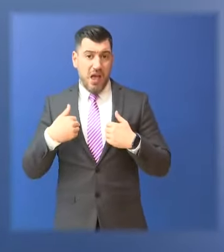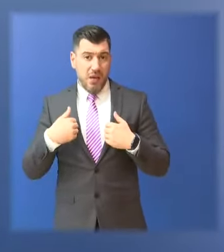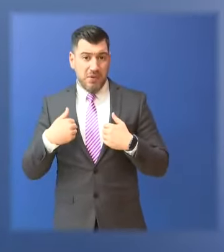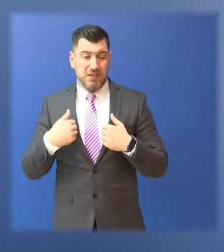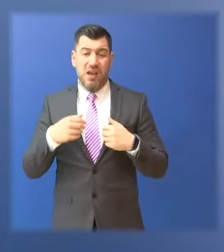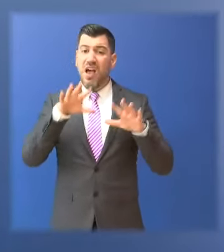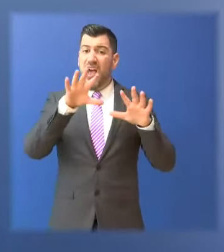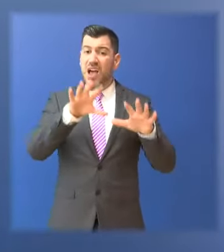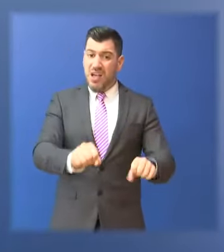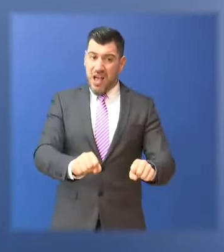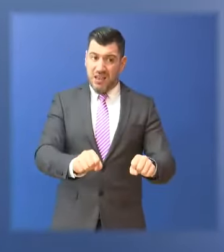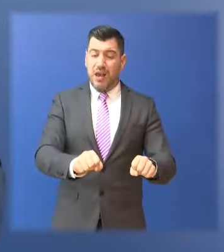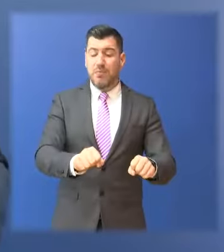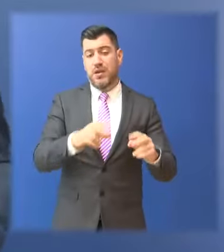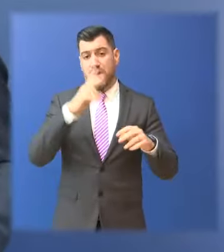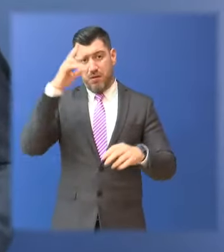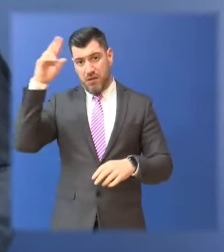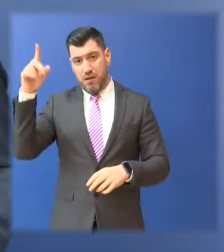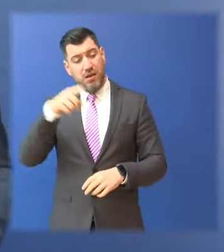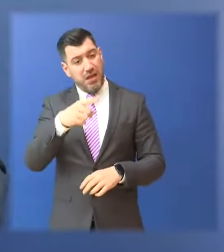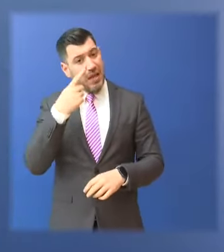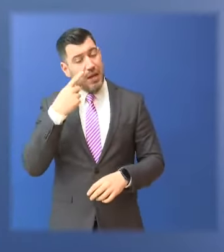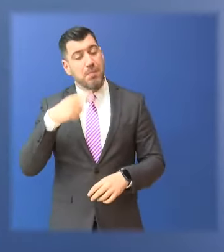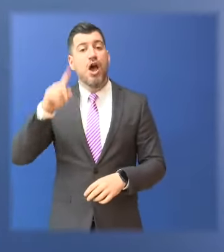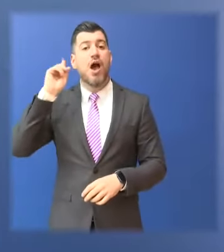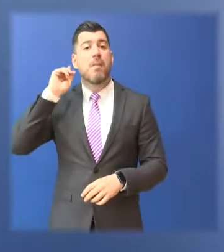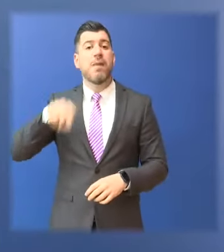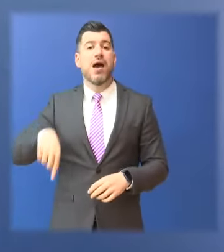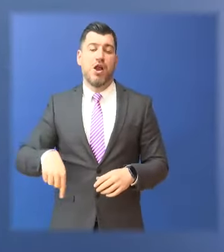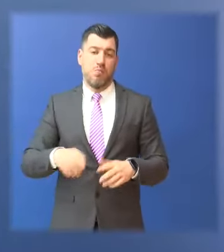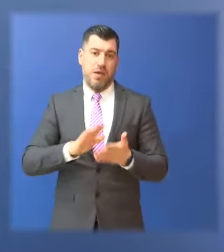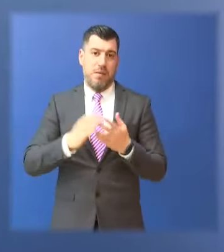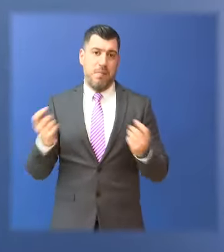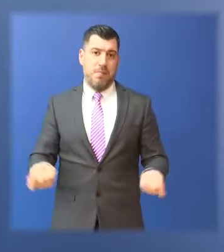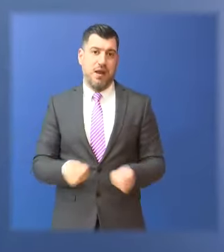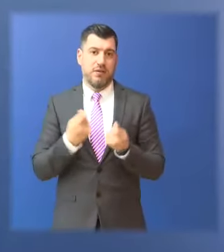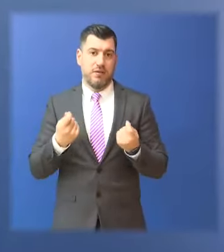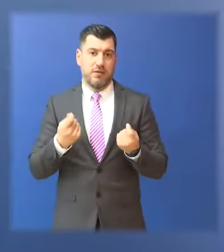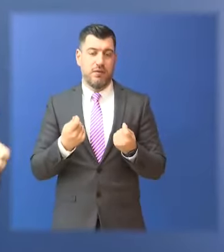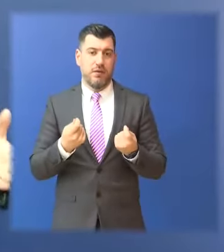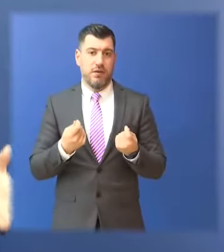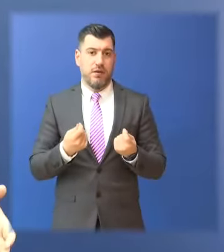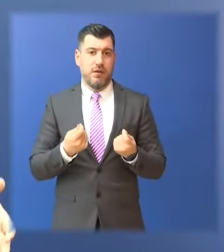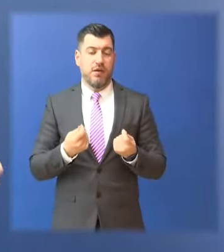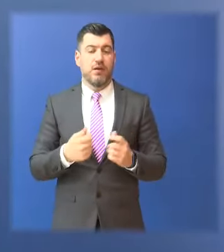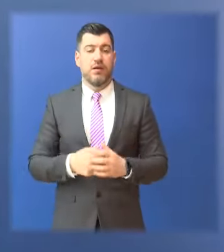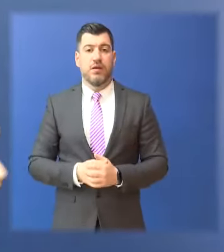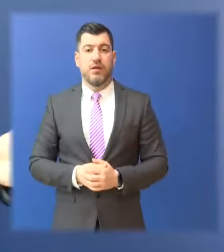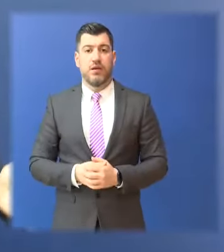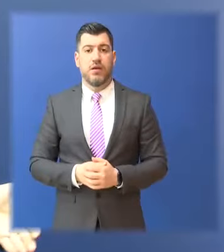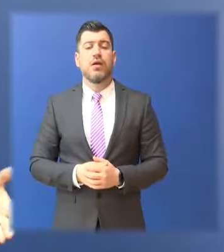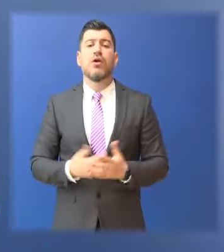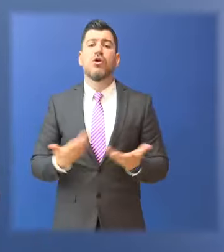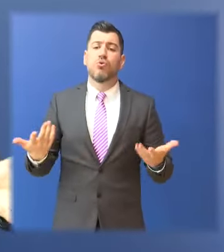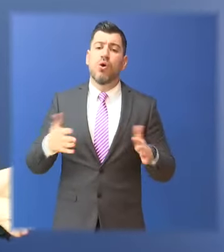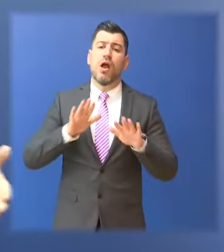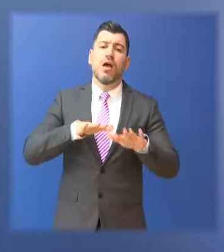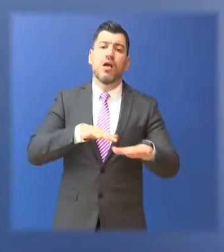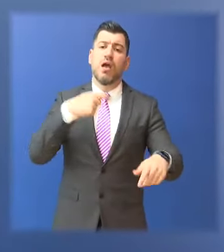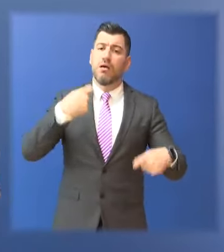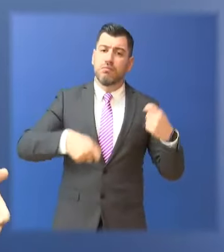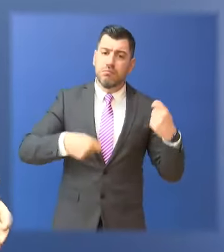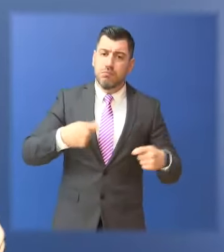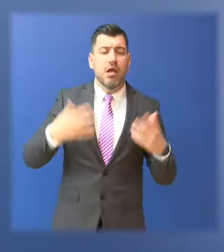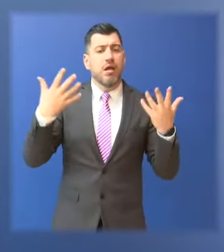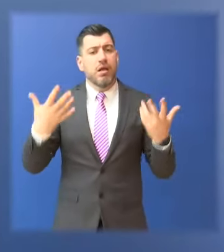μια παράνομη πράξη. Τώρα, ως προς τις κινητοποιήσεις, υπάρχει νόμος που διέπει τις κινητοποιήσεις, τις διαδηλώσεις, τις πορείες. Αυτός ο νόμος θα εφαρμοστεί και